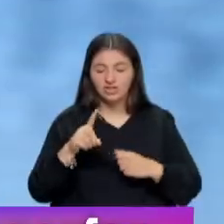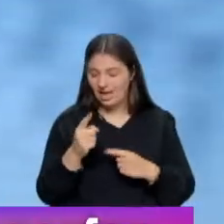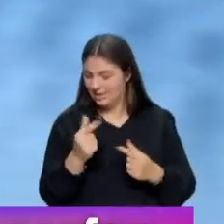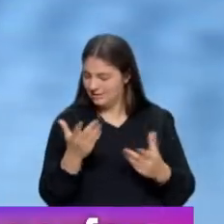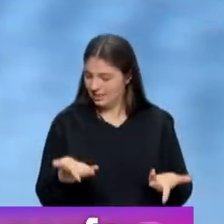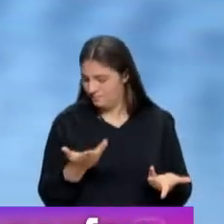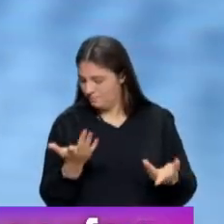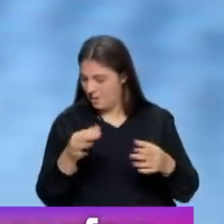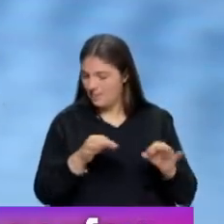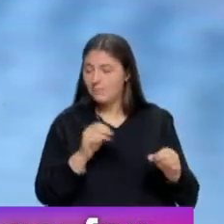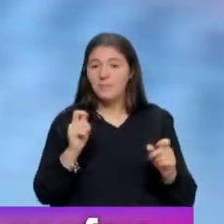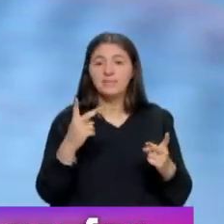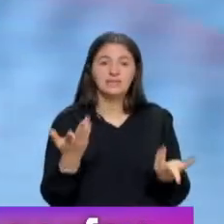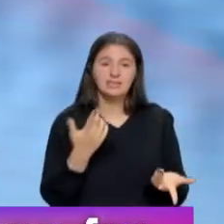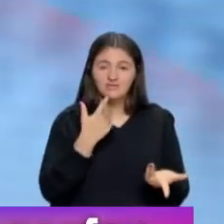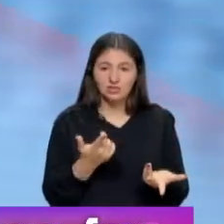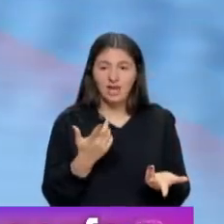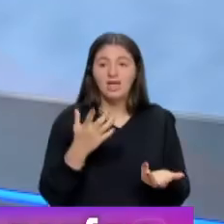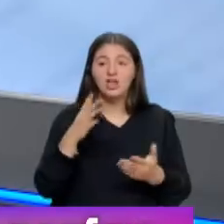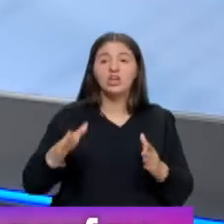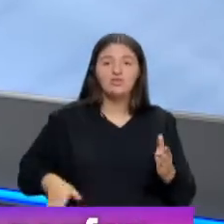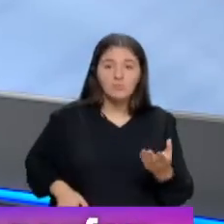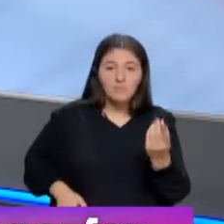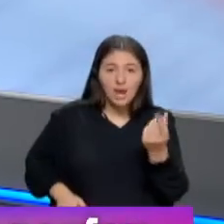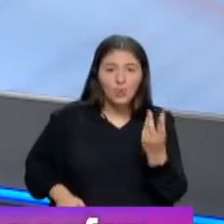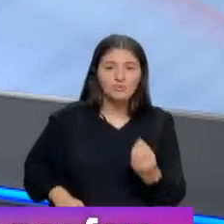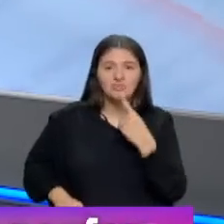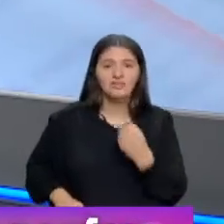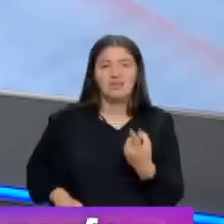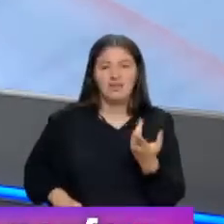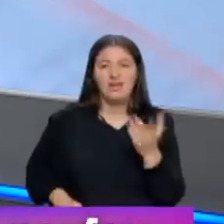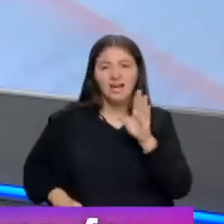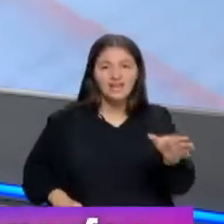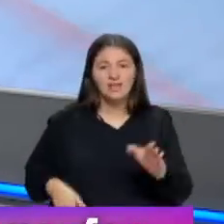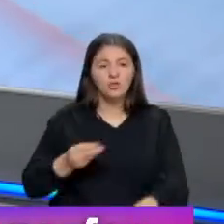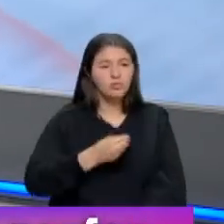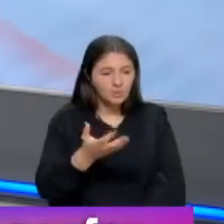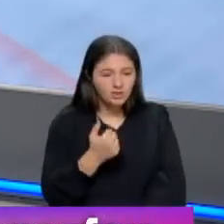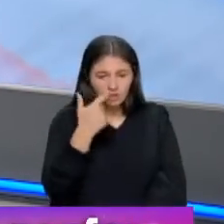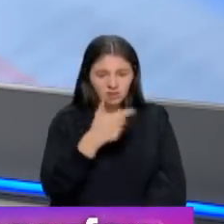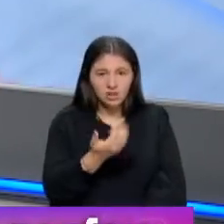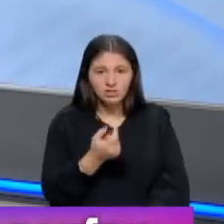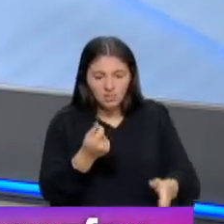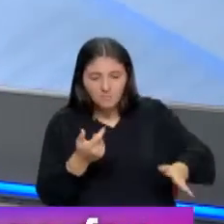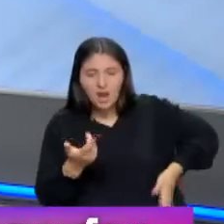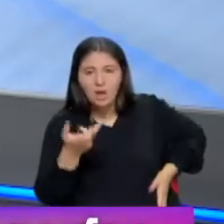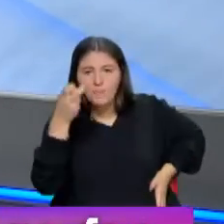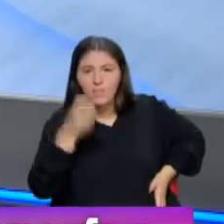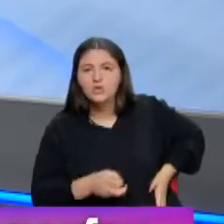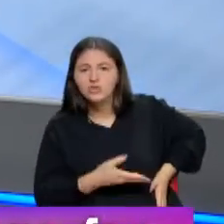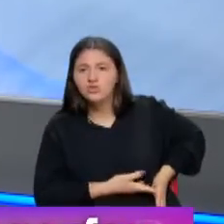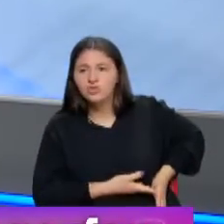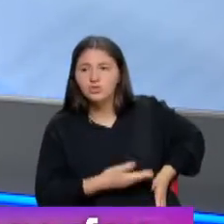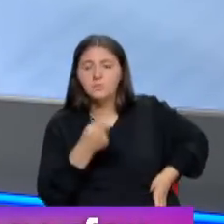en azından bir planlama yapabilsin ya ceplerinde para olsun Gittiğinde gübre mi alacak Mazot mu alacak Ekim yapacak